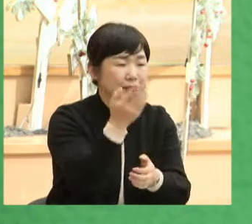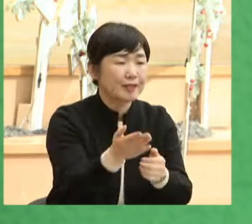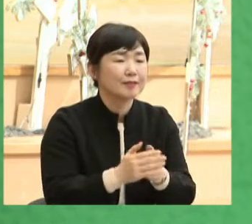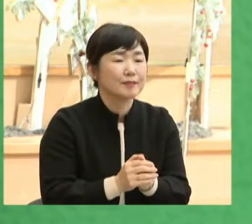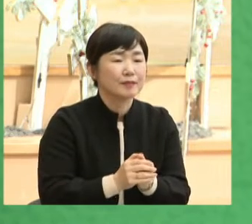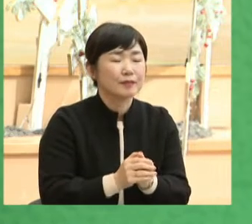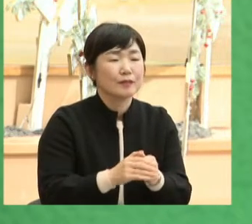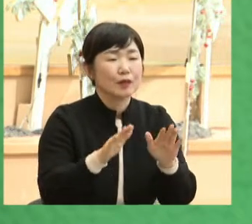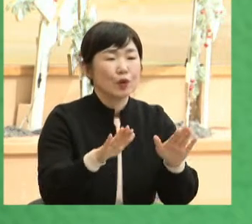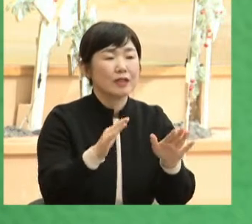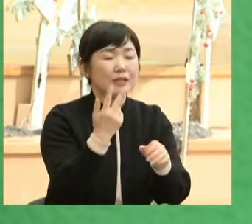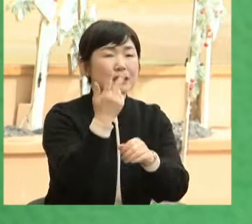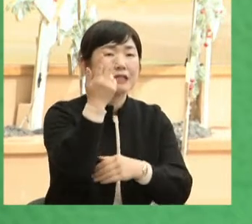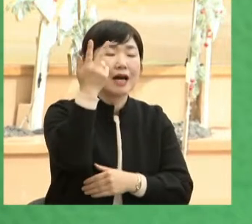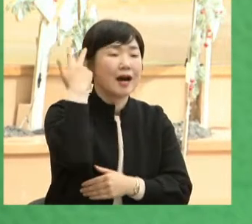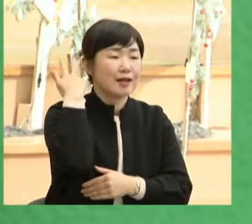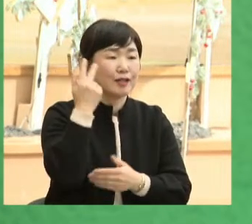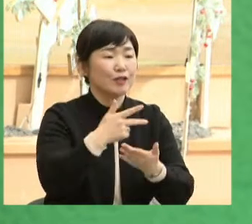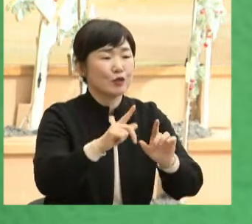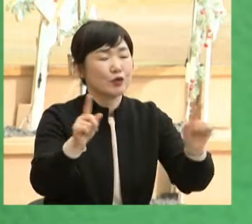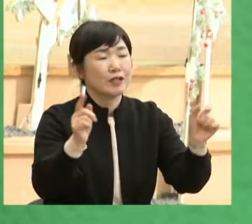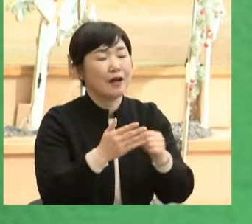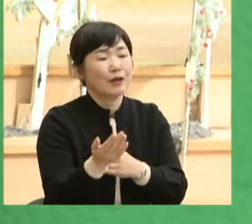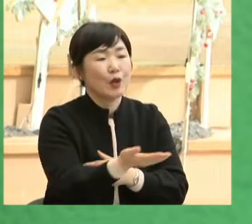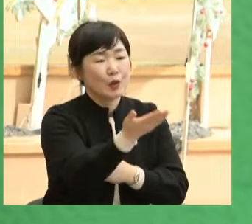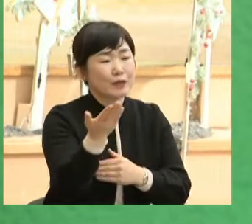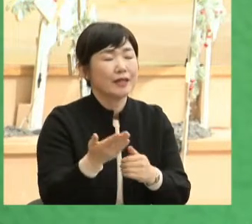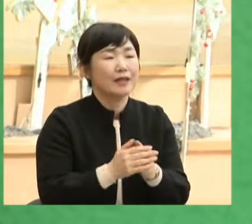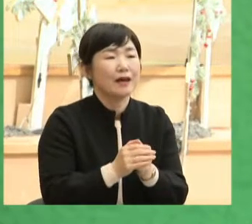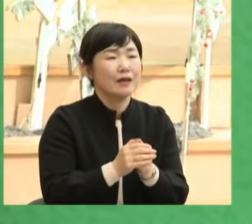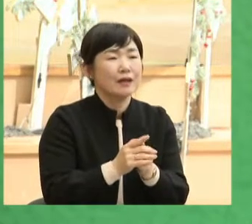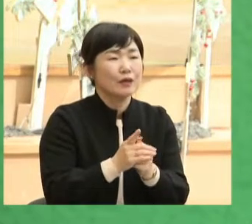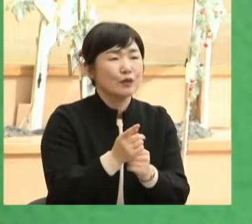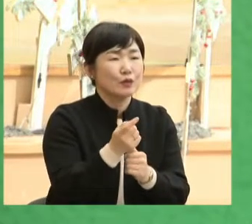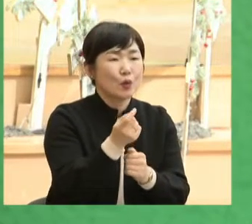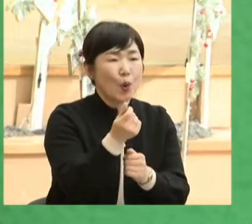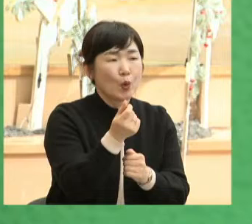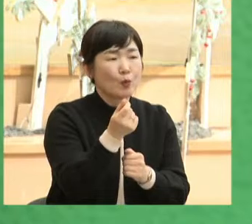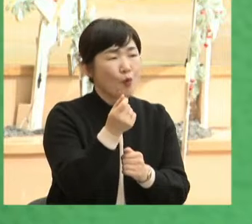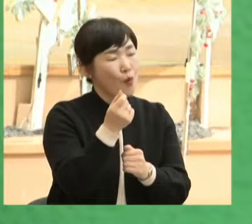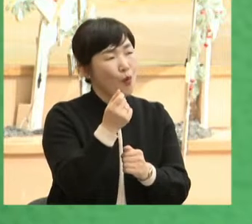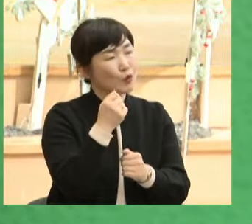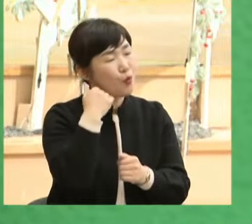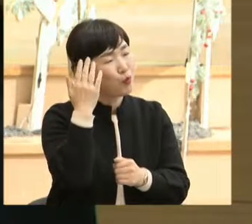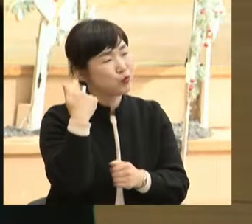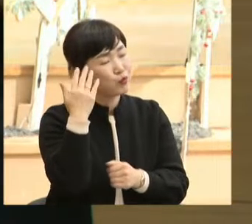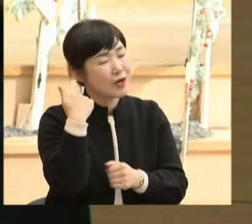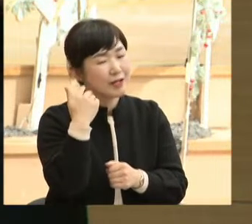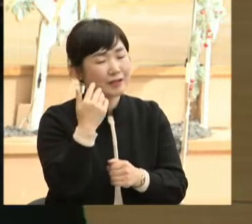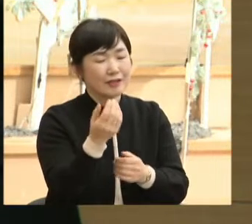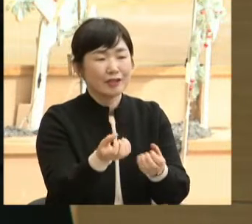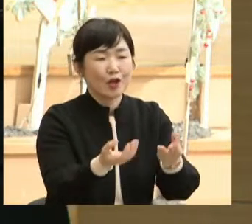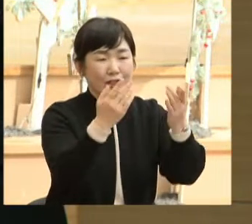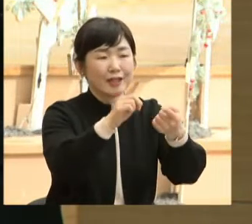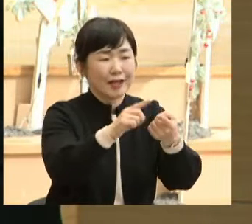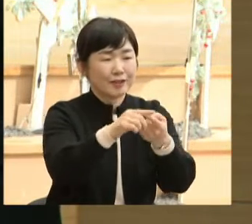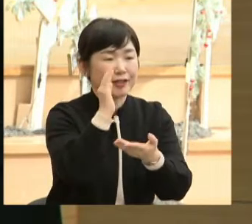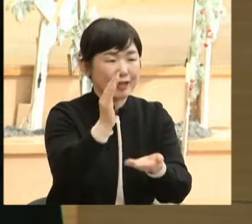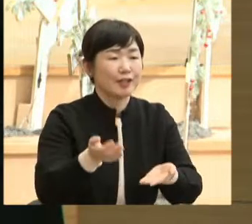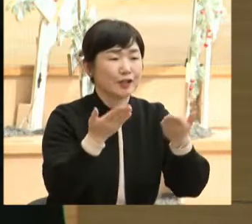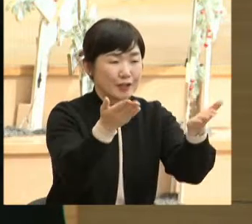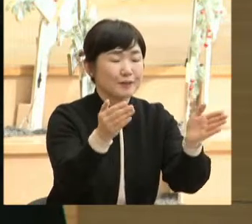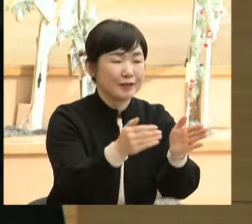그럼 제가 지난주 일해요 여러분에게 좀 생소한 절기를 소개를 해서 때렸어요 기억나세요